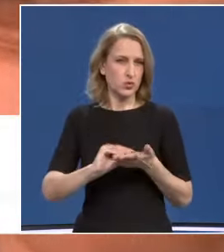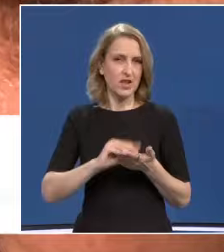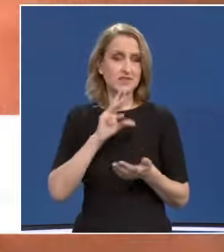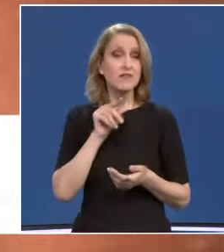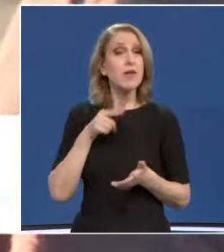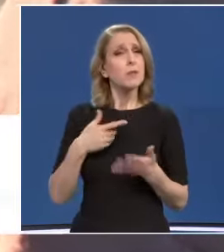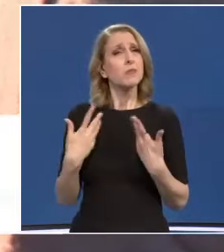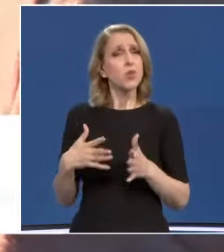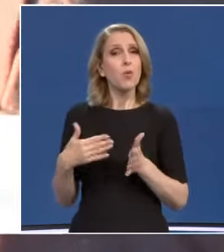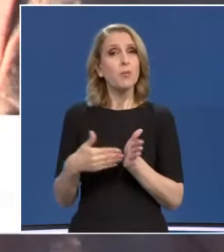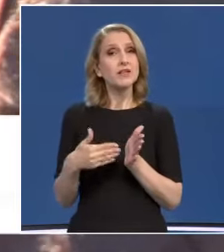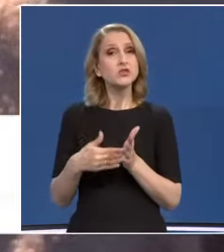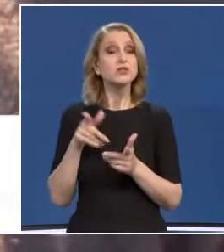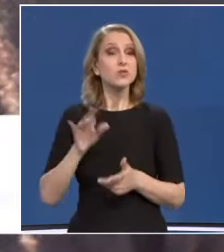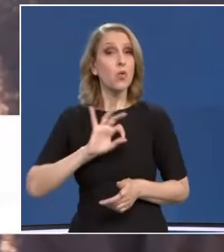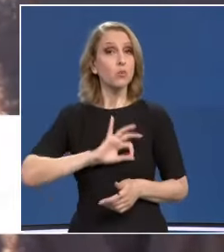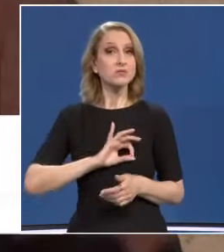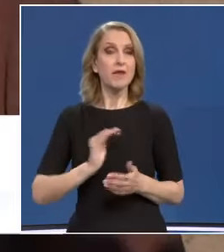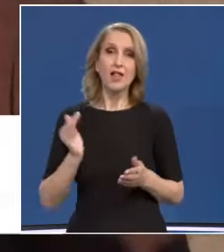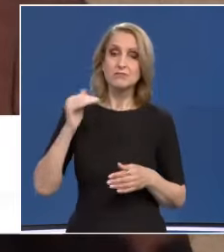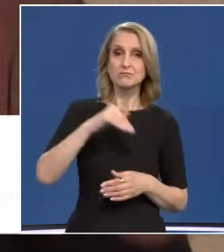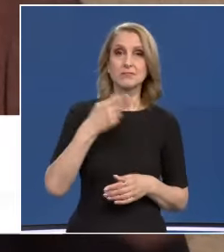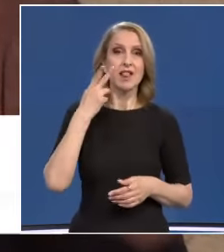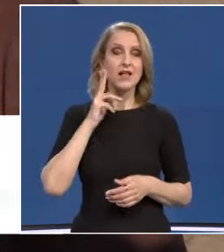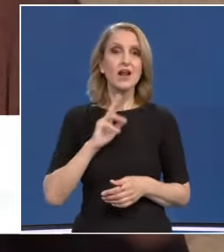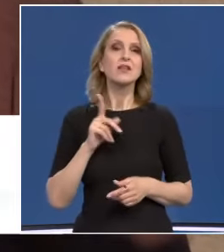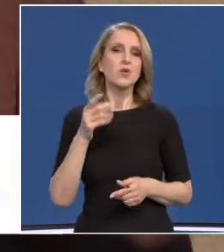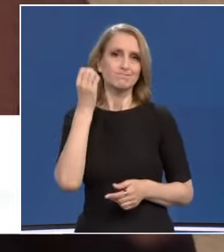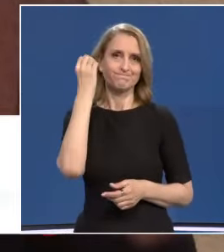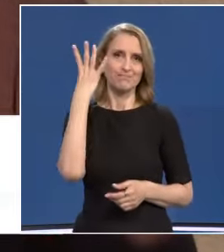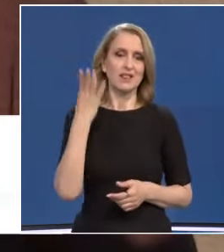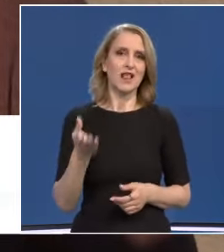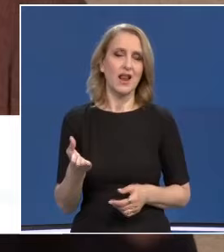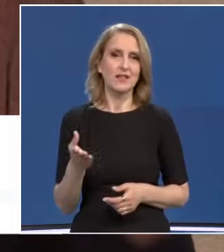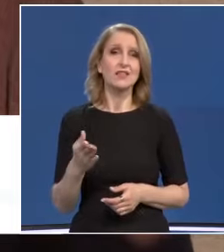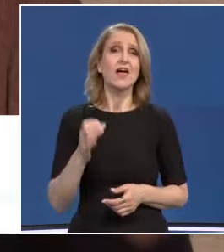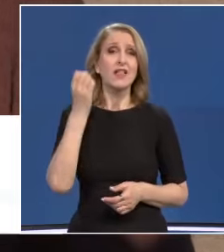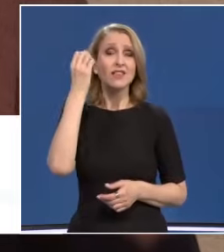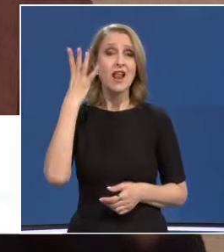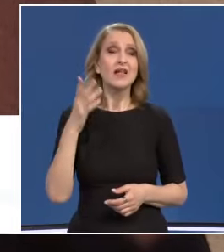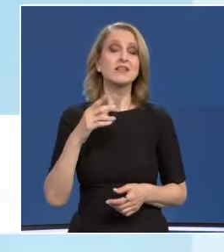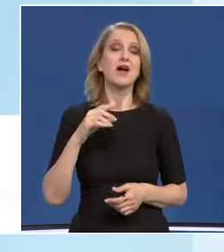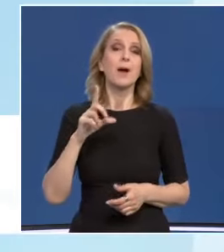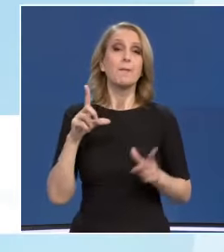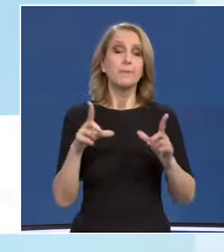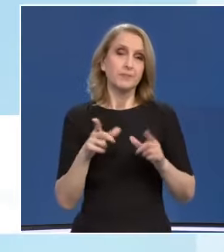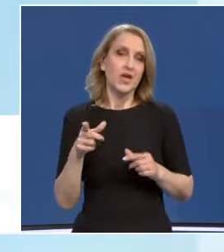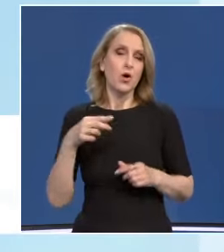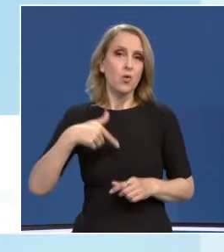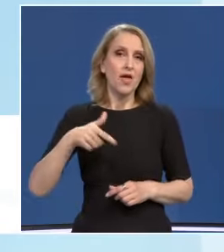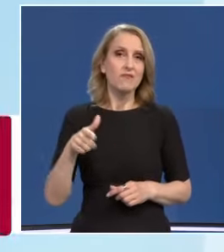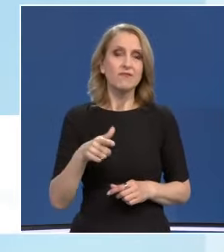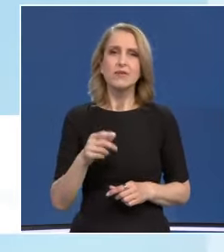причини за успешната адаптация на Груев в Англия. Една от най-важните е интелект. Интелекта на Илия Груев младши като футболист